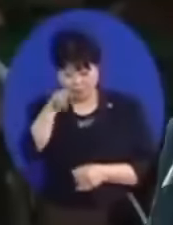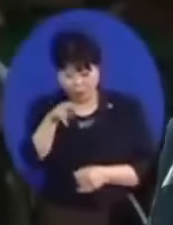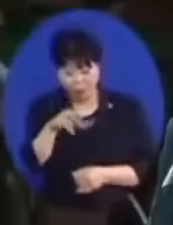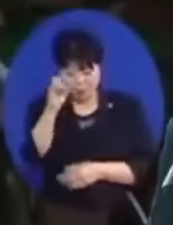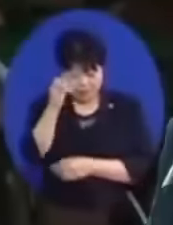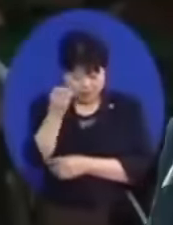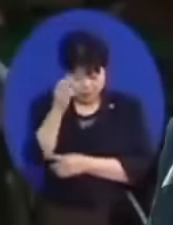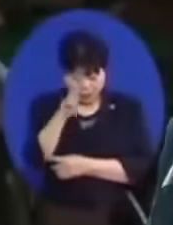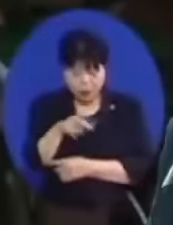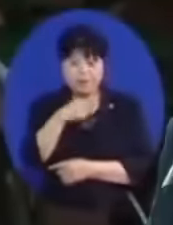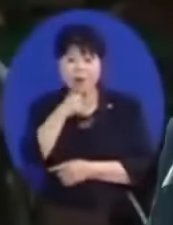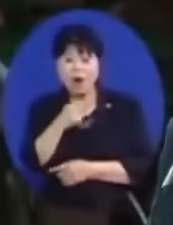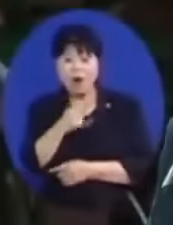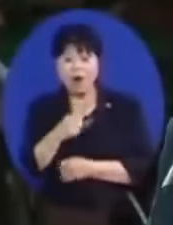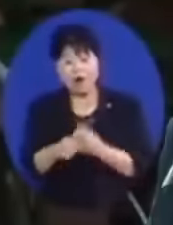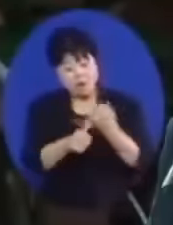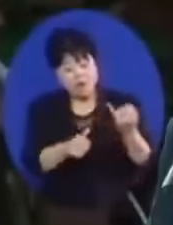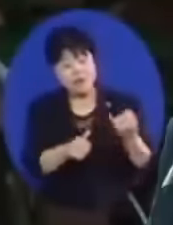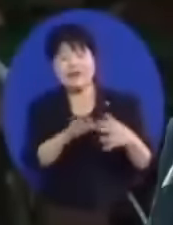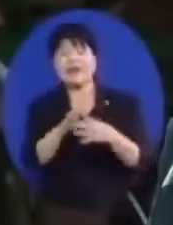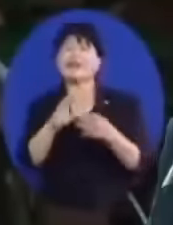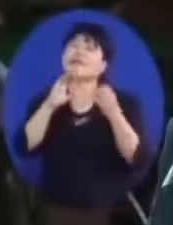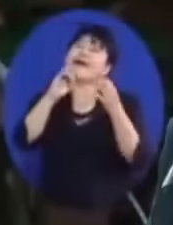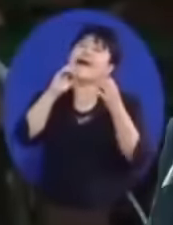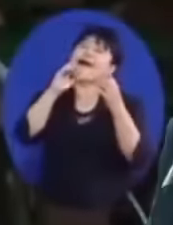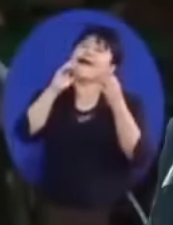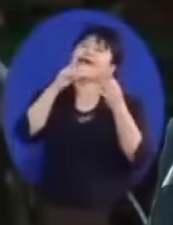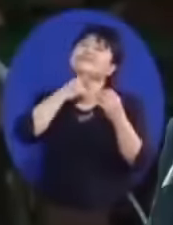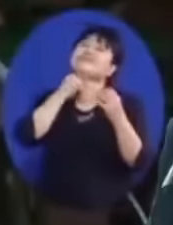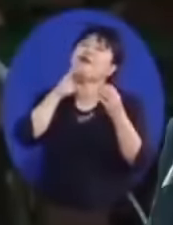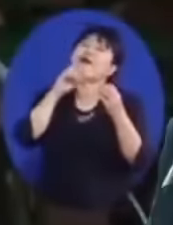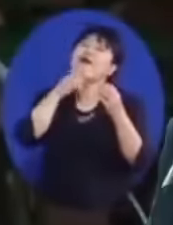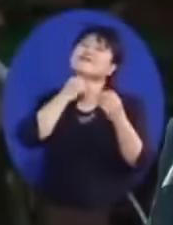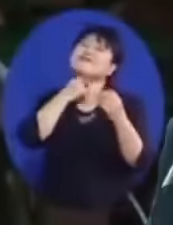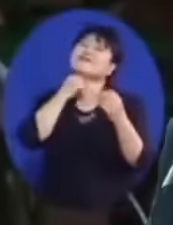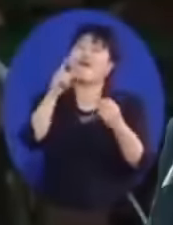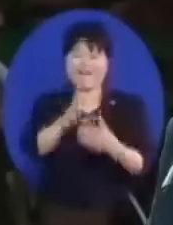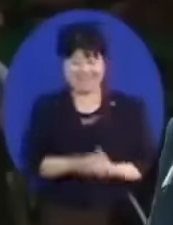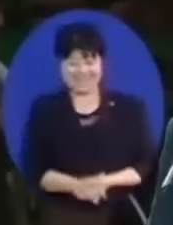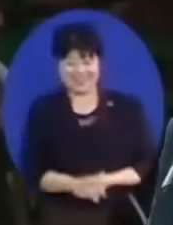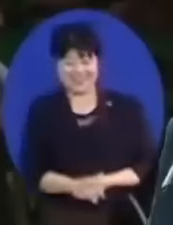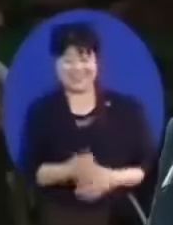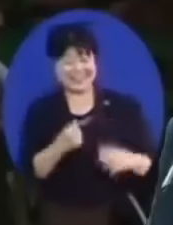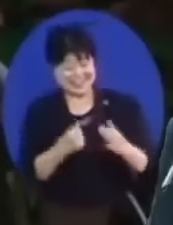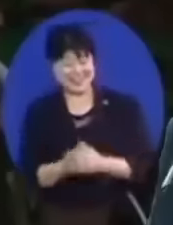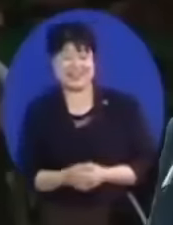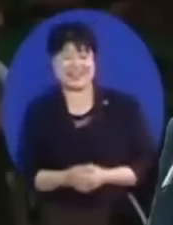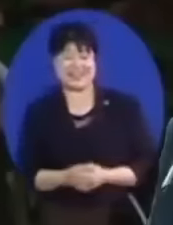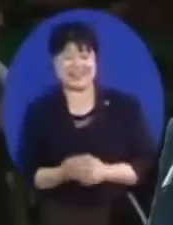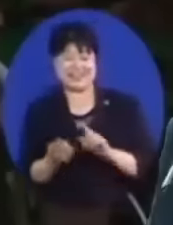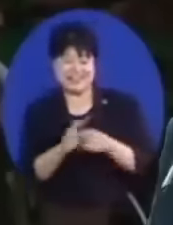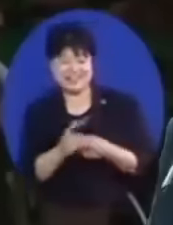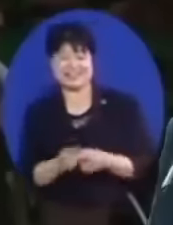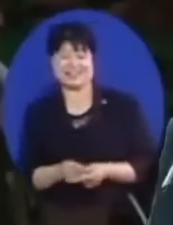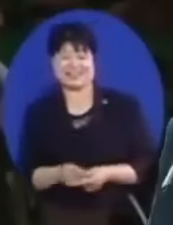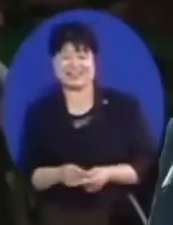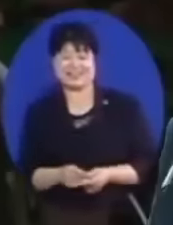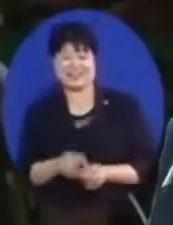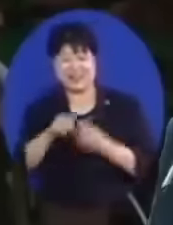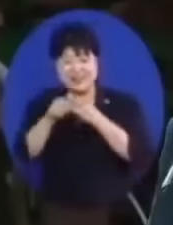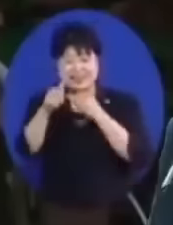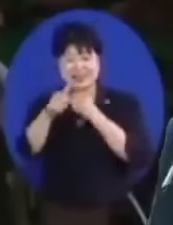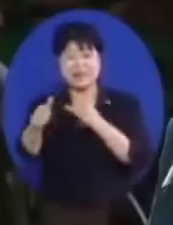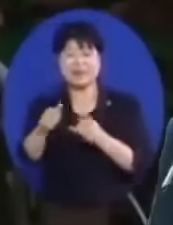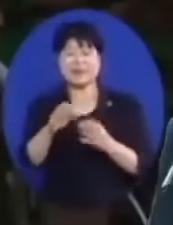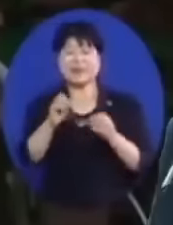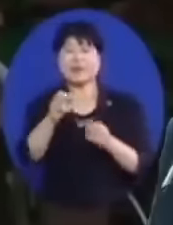조용히 쉬기를 원하는데 아내는 끊임없이 2만 5천 단어를 다 말을 해야 되는 것입니다. 그러니 남편이 자신과 같이